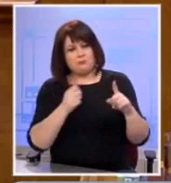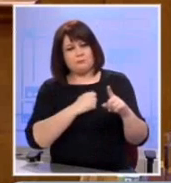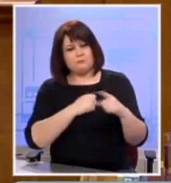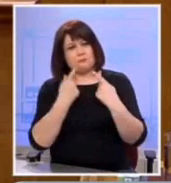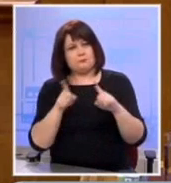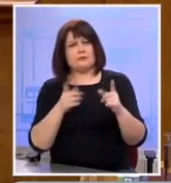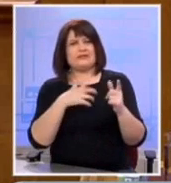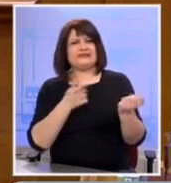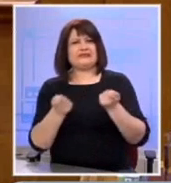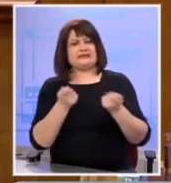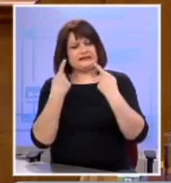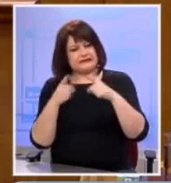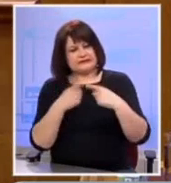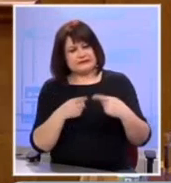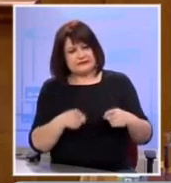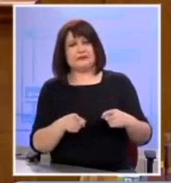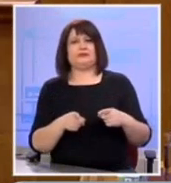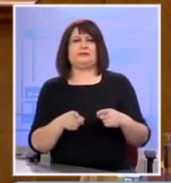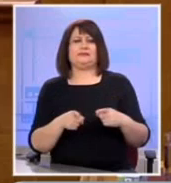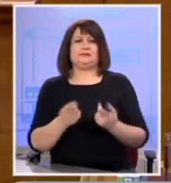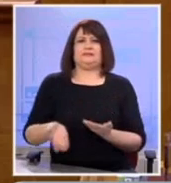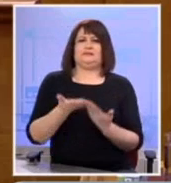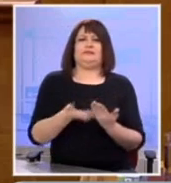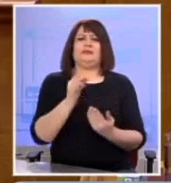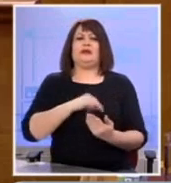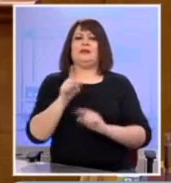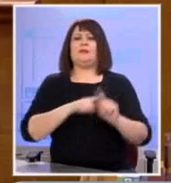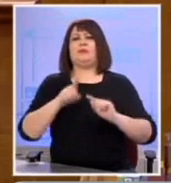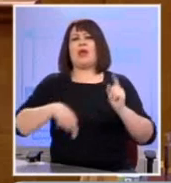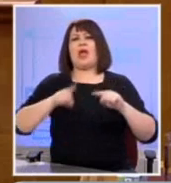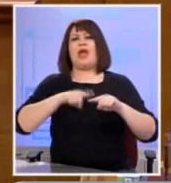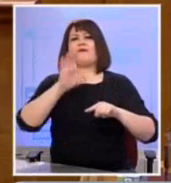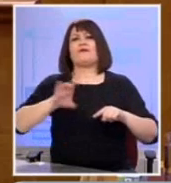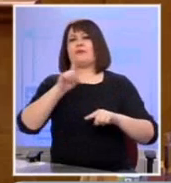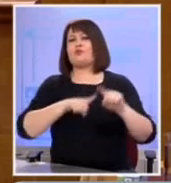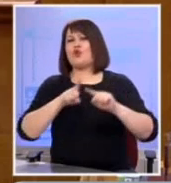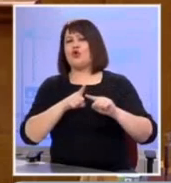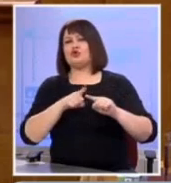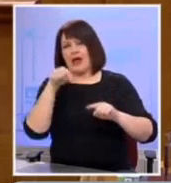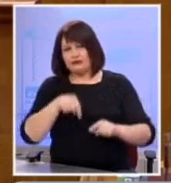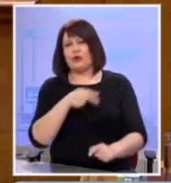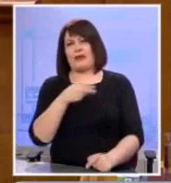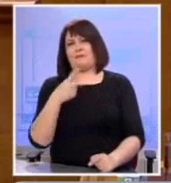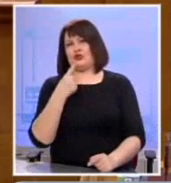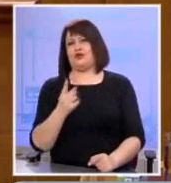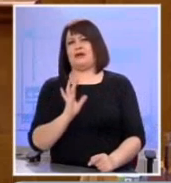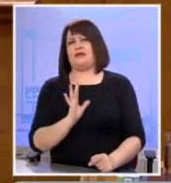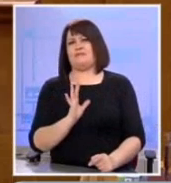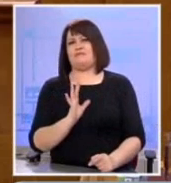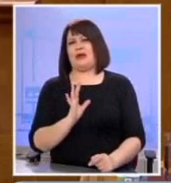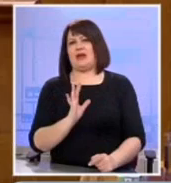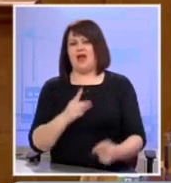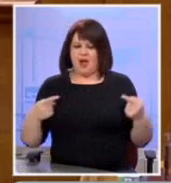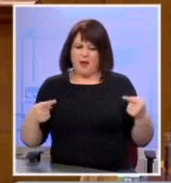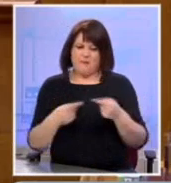διαφορετική στρατηγική και με διαφορετική εξυπηρέτηση συμφερόντων στην Ελλάδα και στην Ευρώπη. Περί αυτού πρόκειται, είναι άγρια